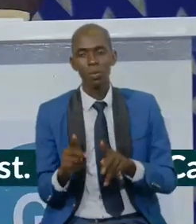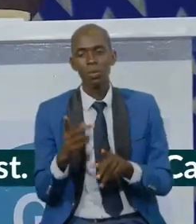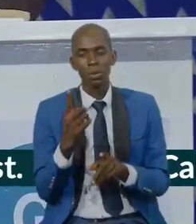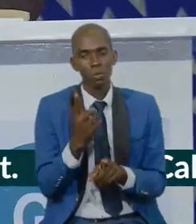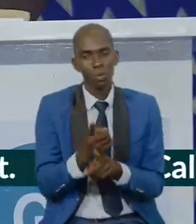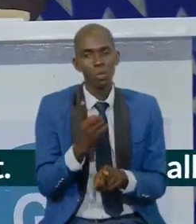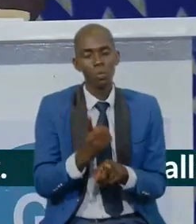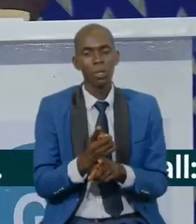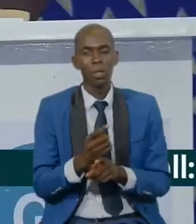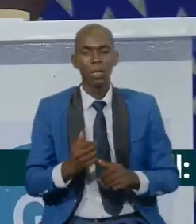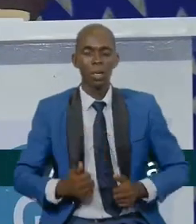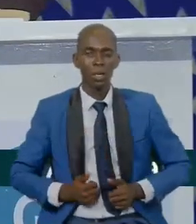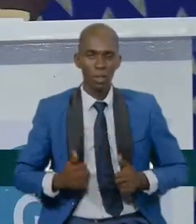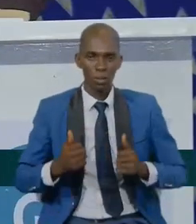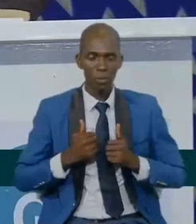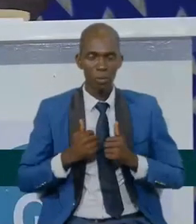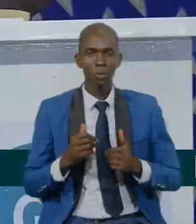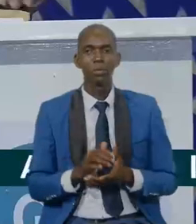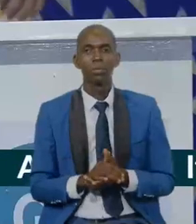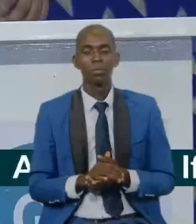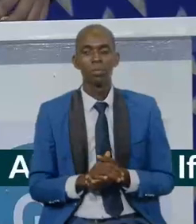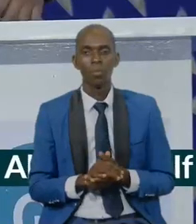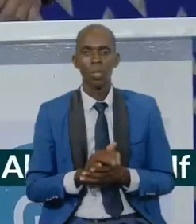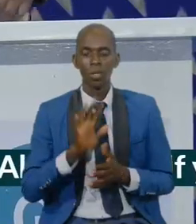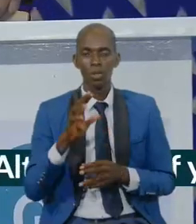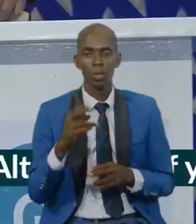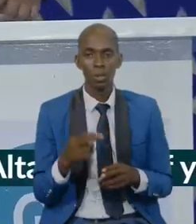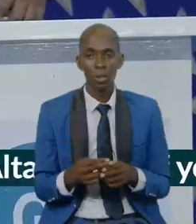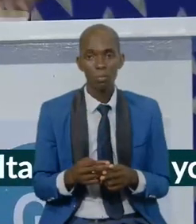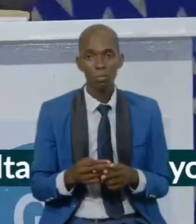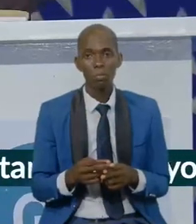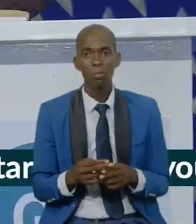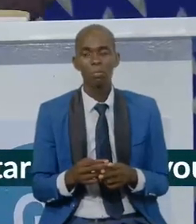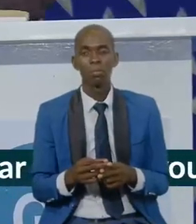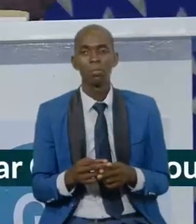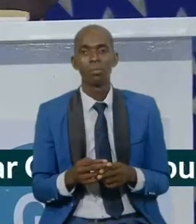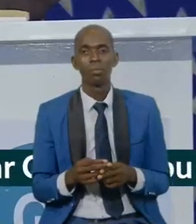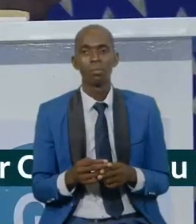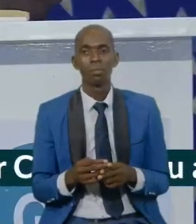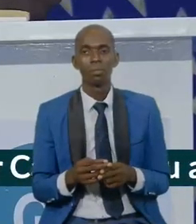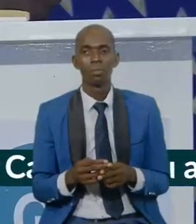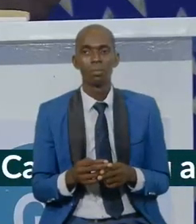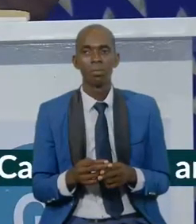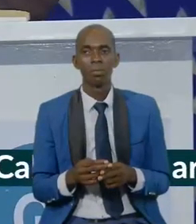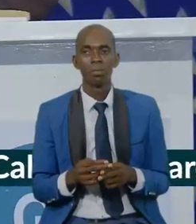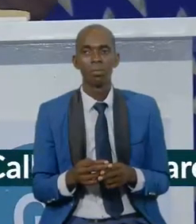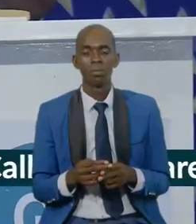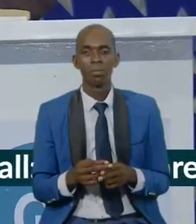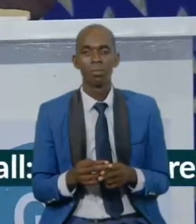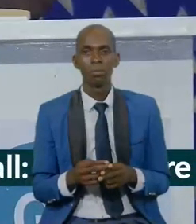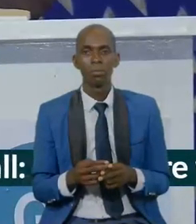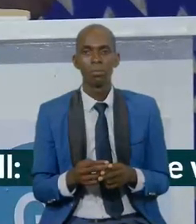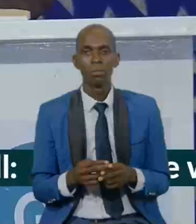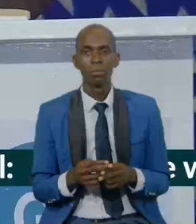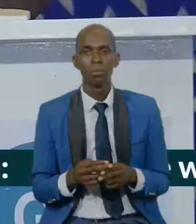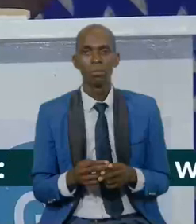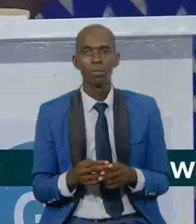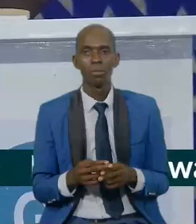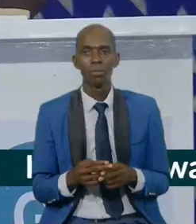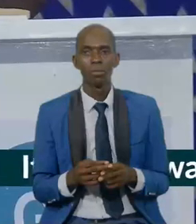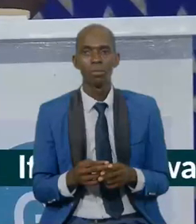ces fiches. Votre nom, donnez-nous des coordonnées exactes. Votre nom et